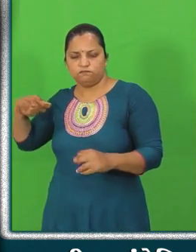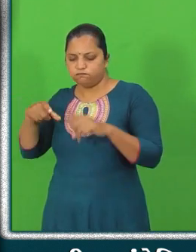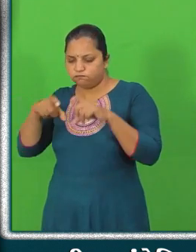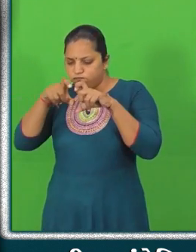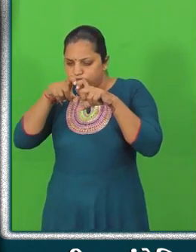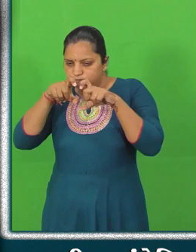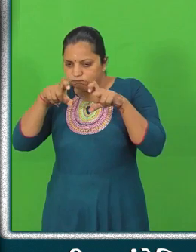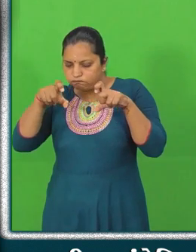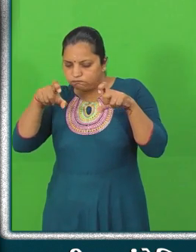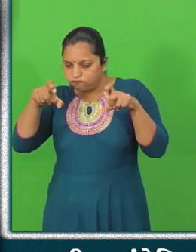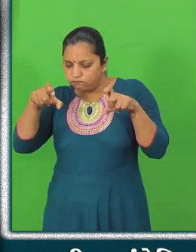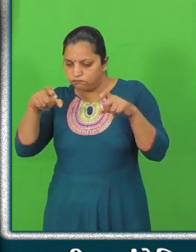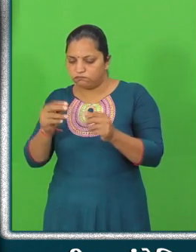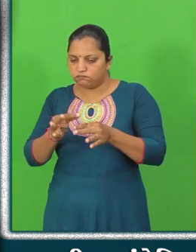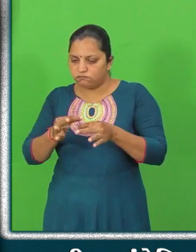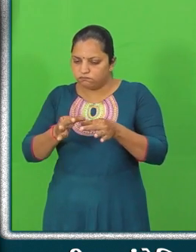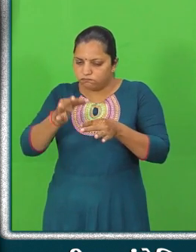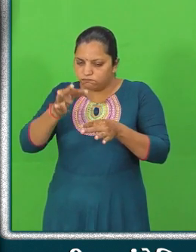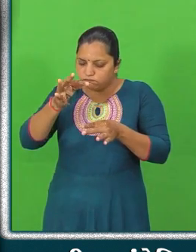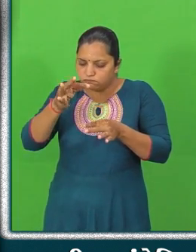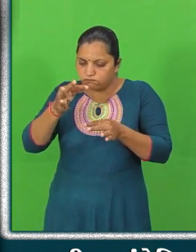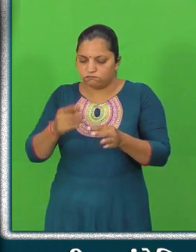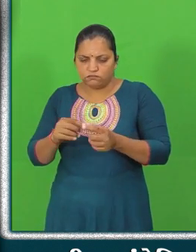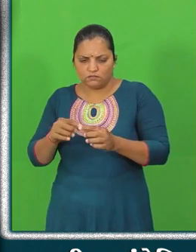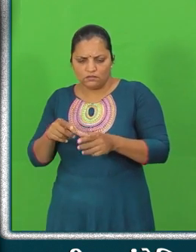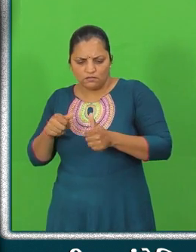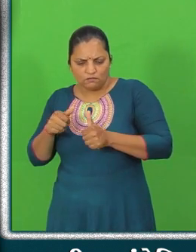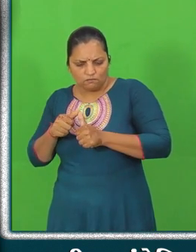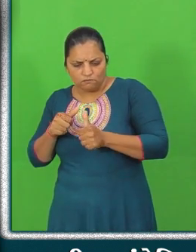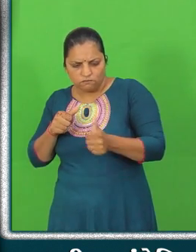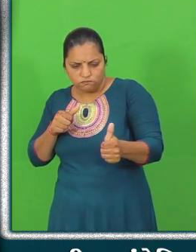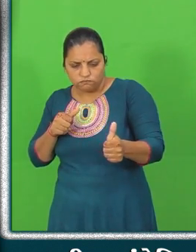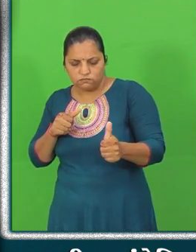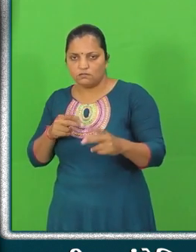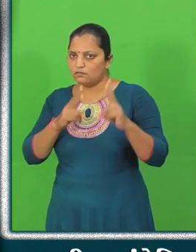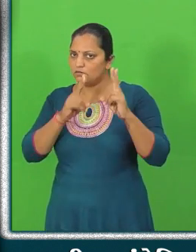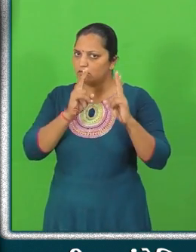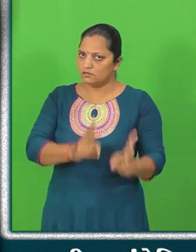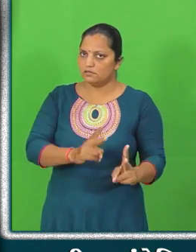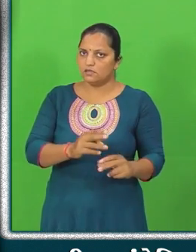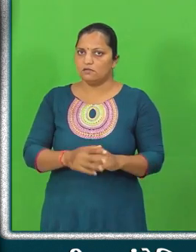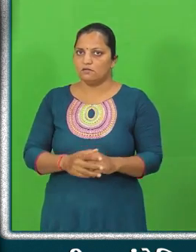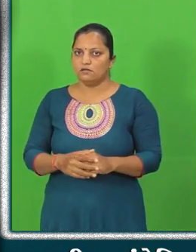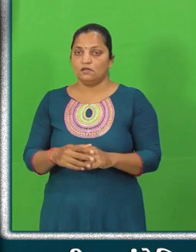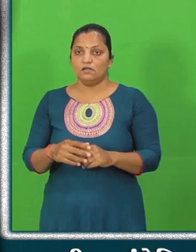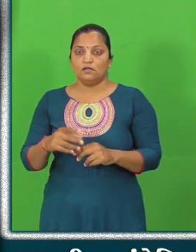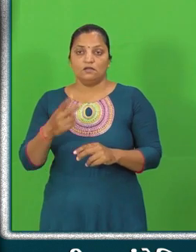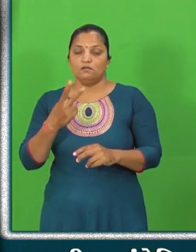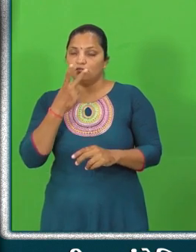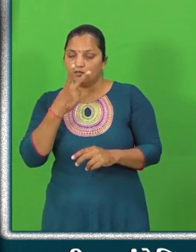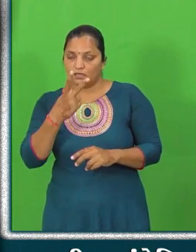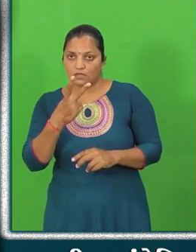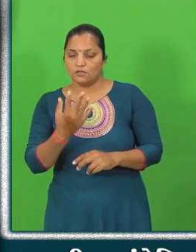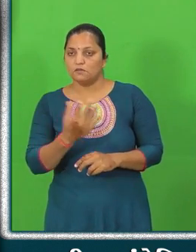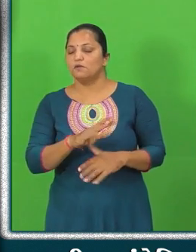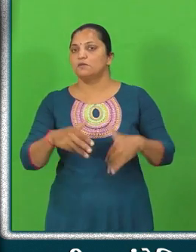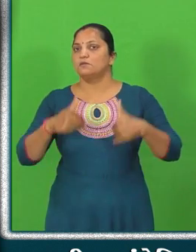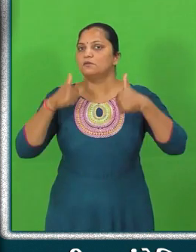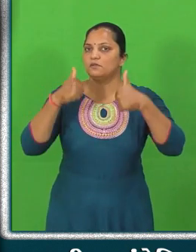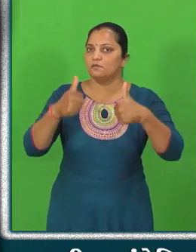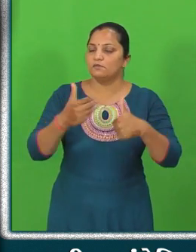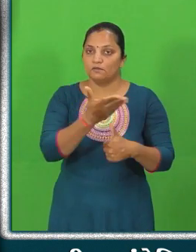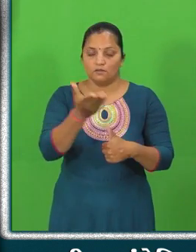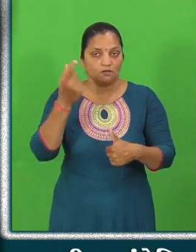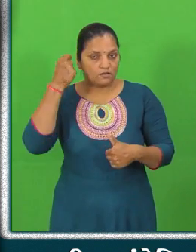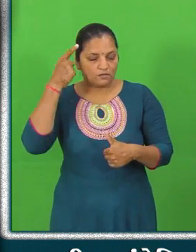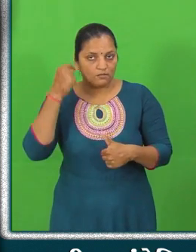સ્પષ્ટ પ્રતિબિંબ આવે એટલા અંતરે હું એને રાખું છું. ઓકે, સ્પષ્ટ દેખાતું હોય તો થમ્સઅપ કરી દેજો એટલે મને પણ ખ્યાલ